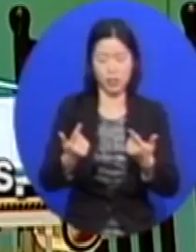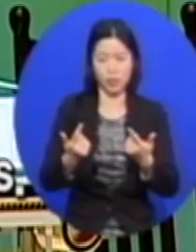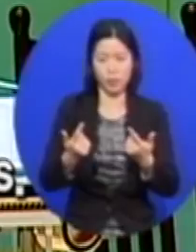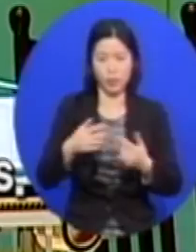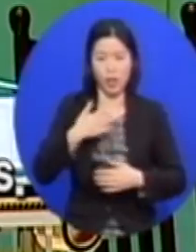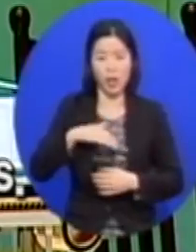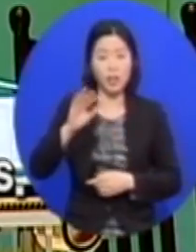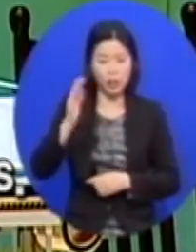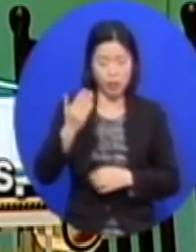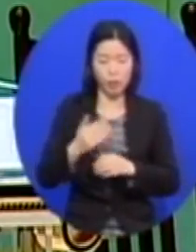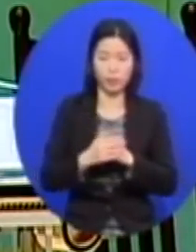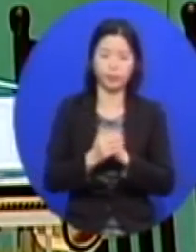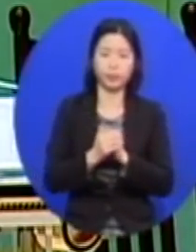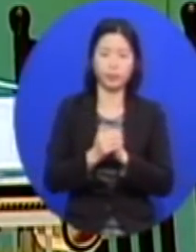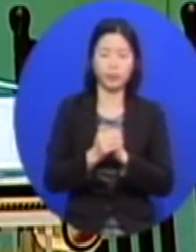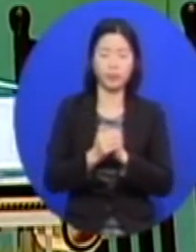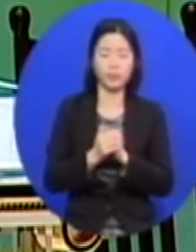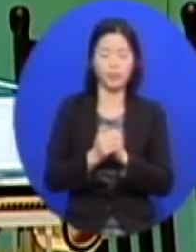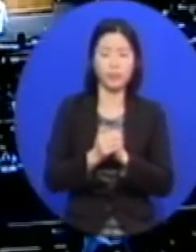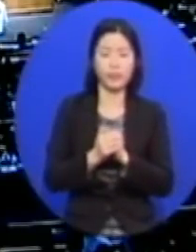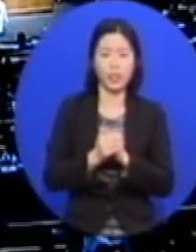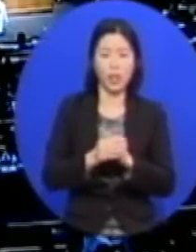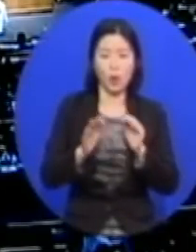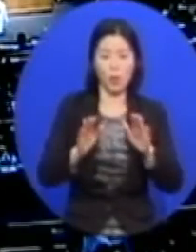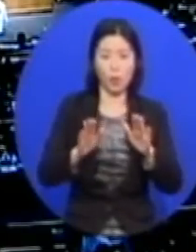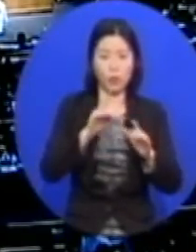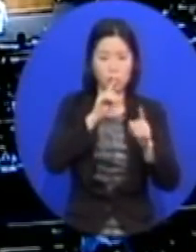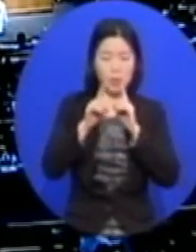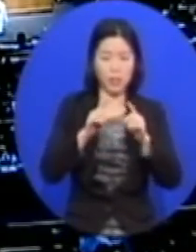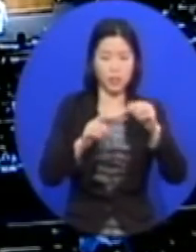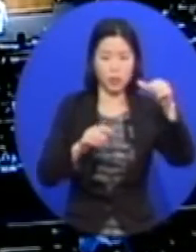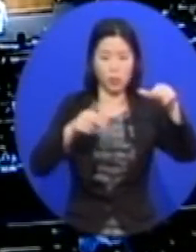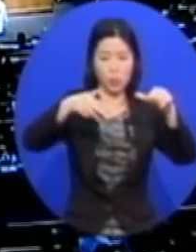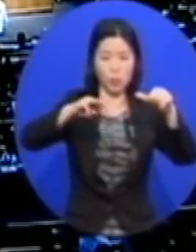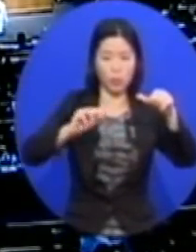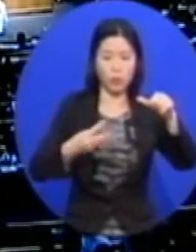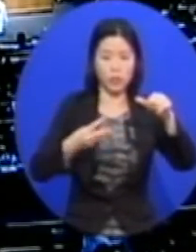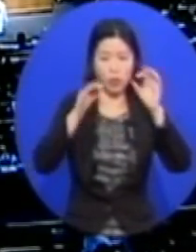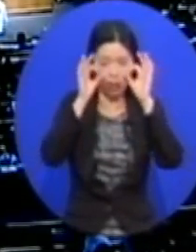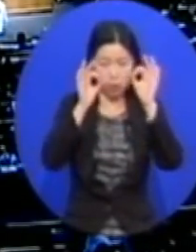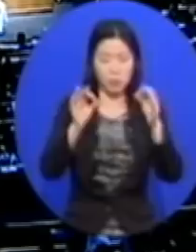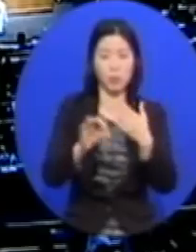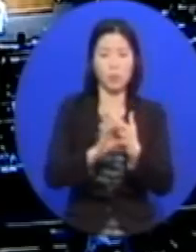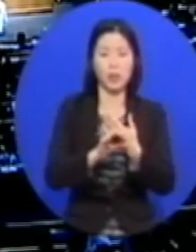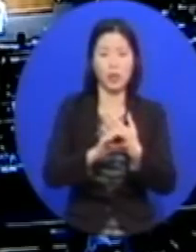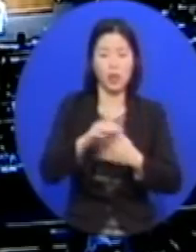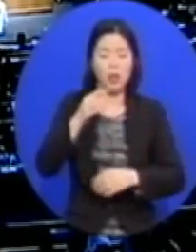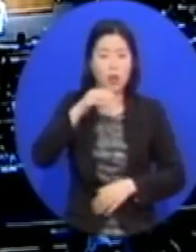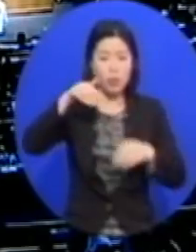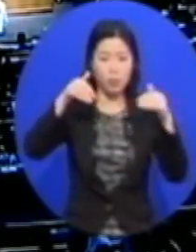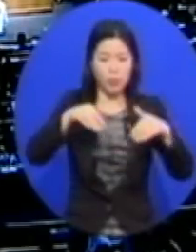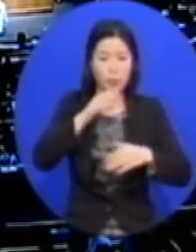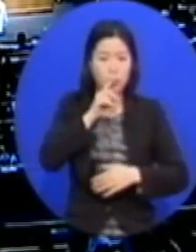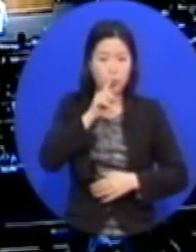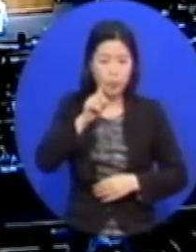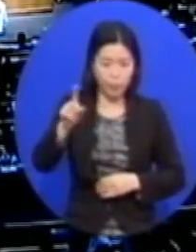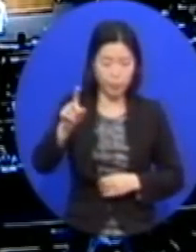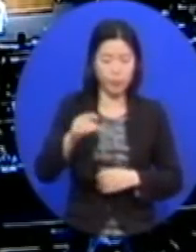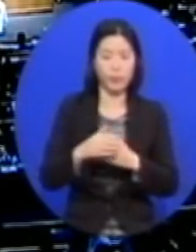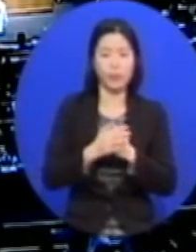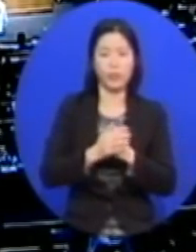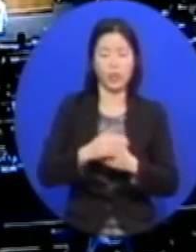걸 알게 됩니다 오늘 말씀의 5절 보시면 종들아 그릇이 고는 하반